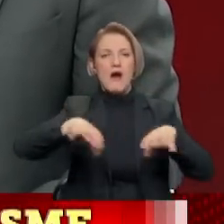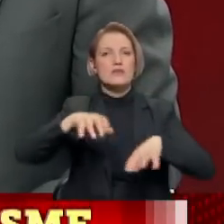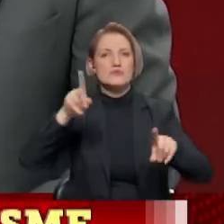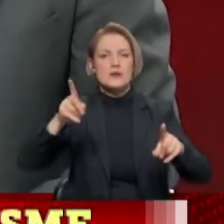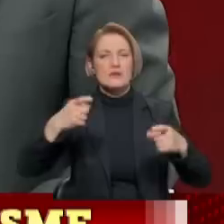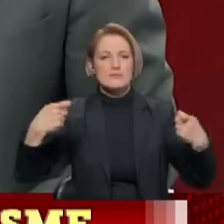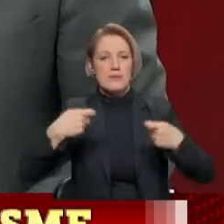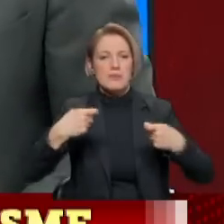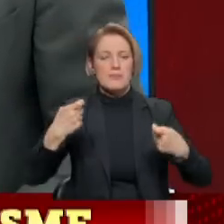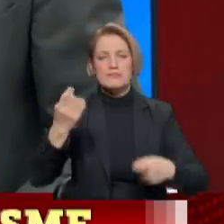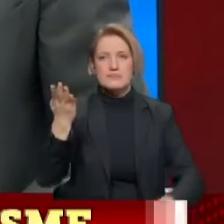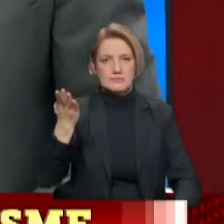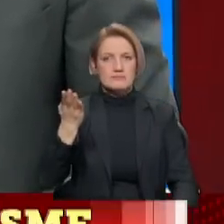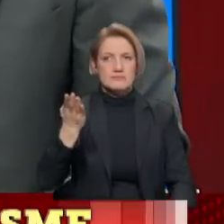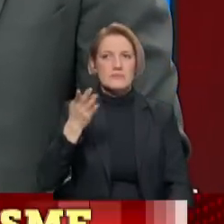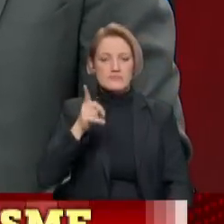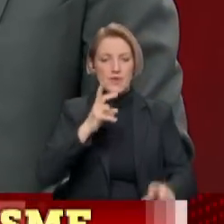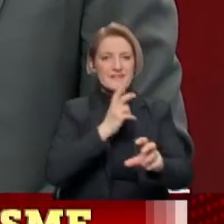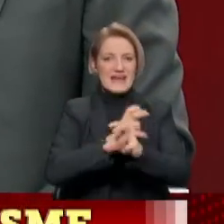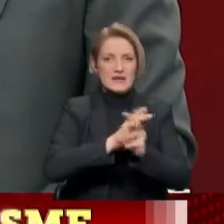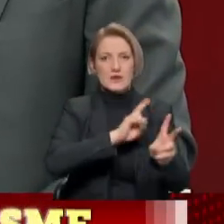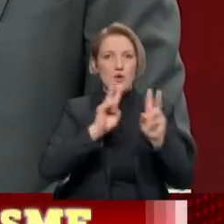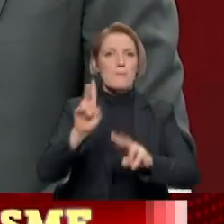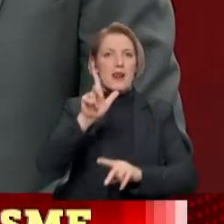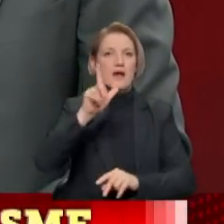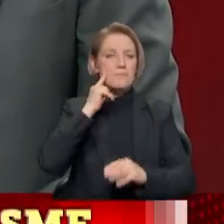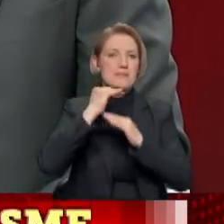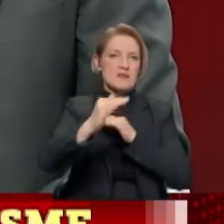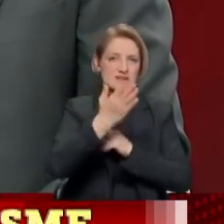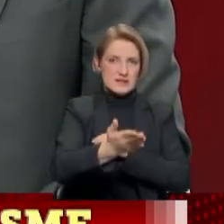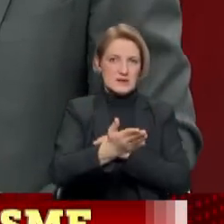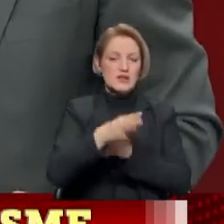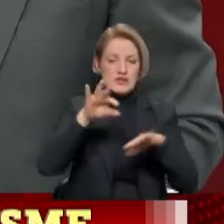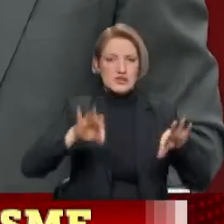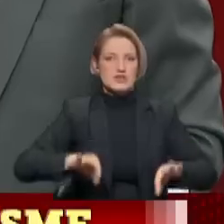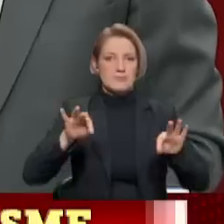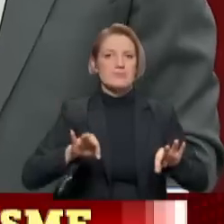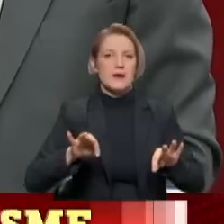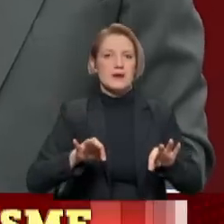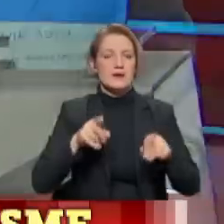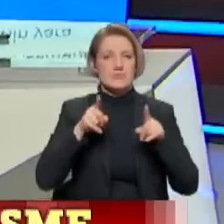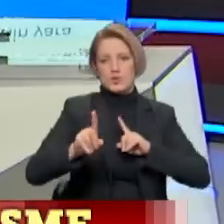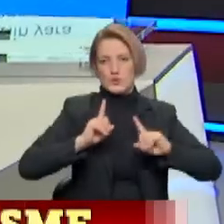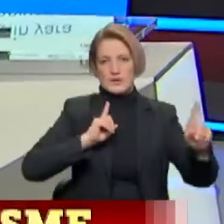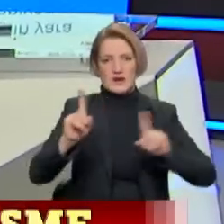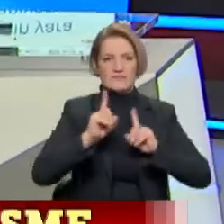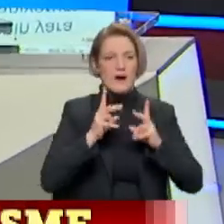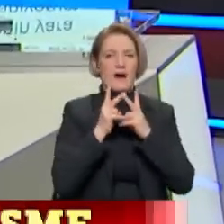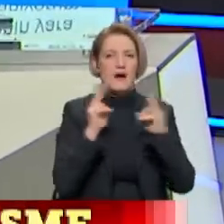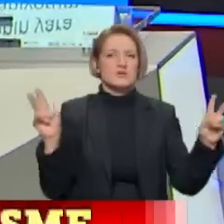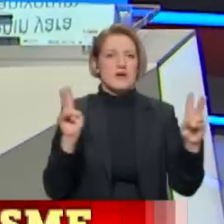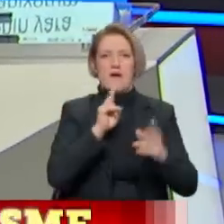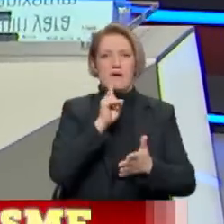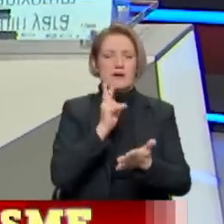ayrıştırmadan, çatışmadan besleniyor. Bu tehlikeyi görmesi lazım milletimiz. Şimdi bu dava, açıklanan karar